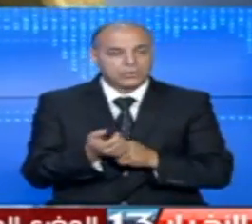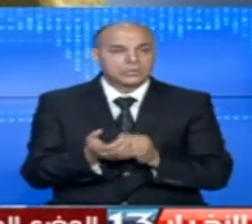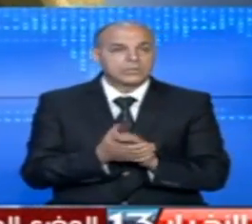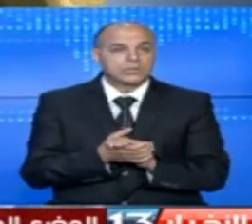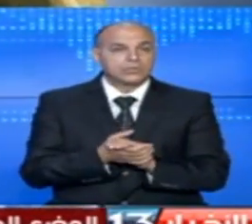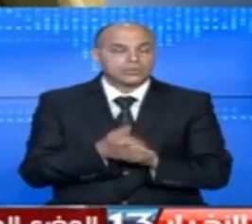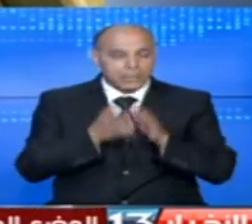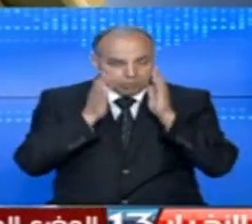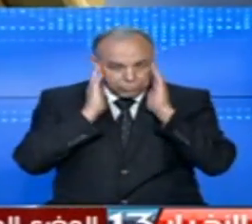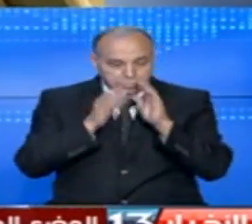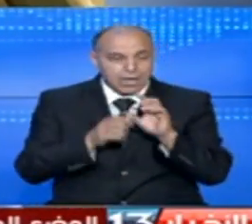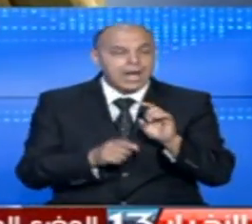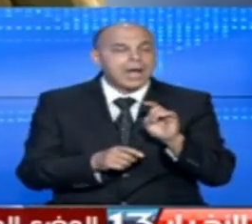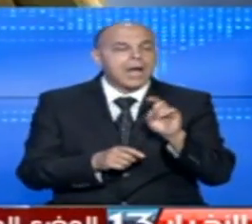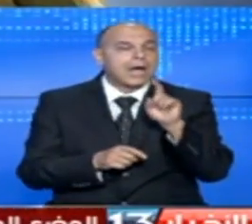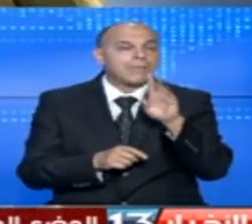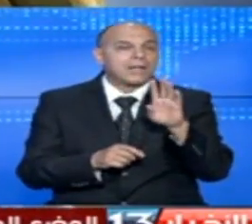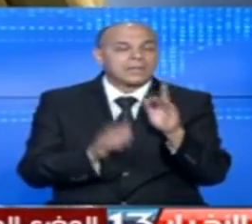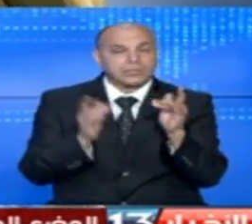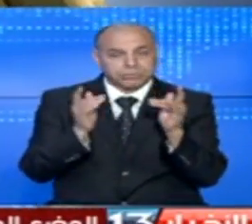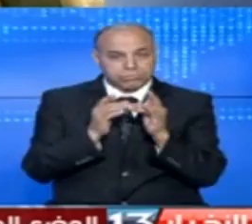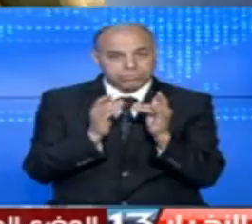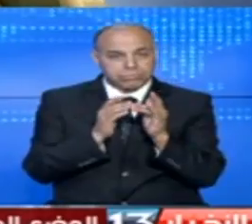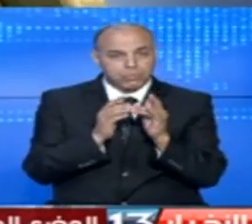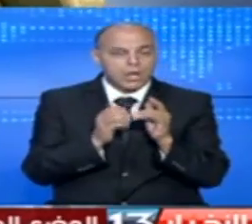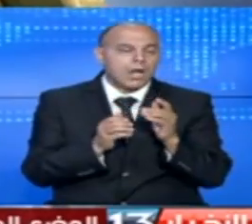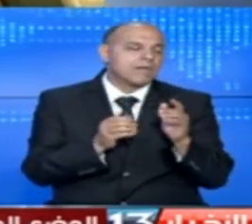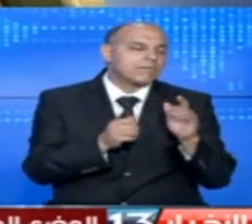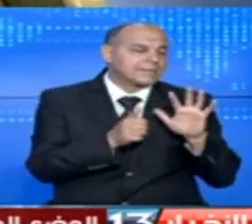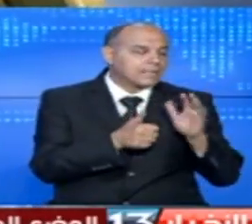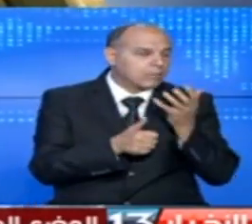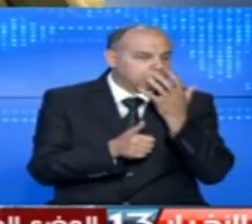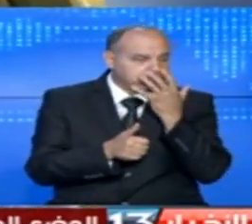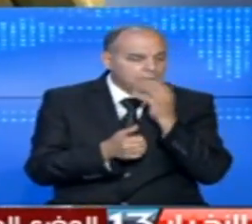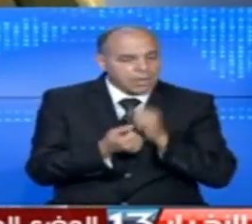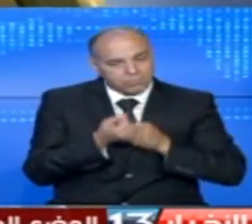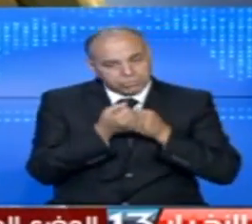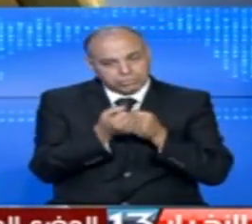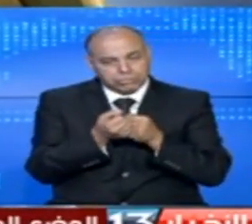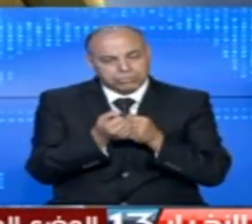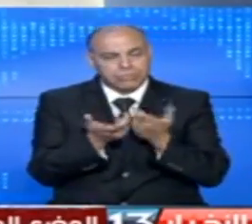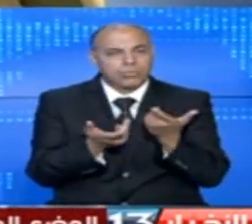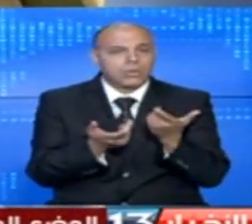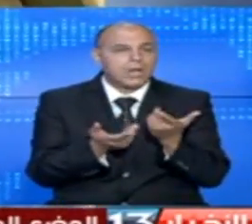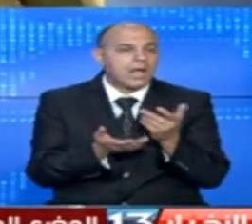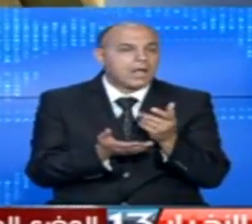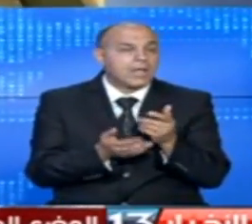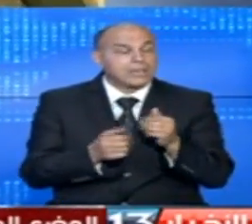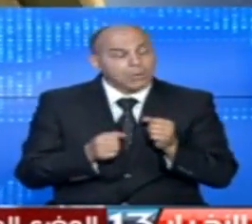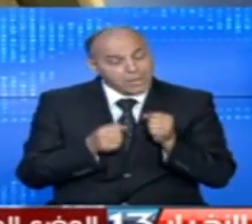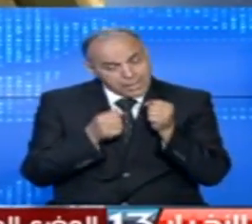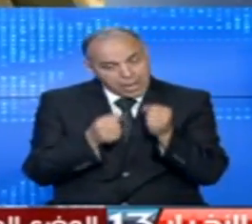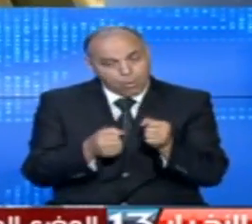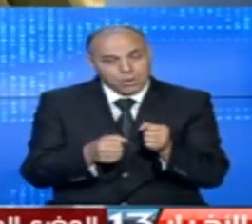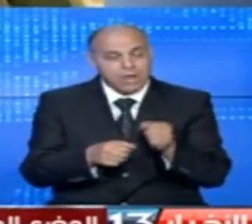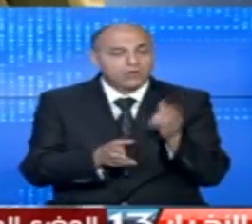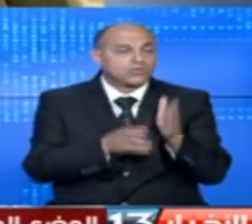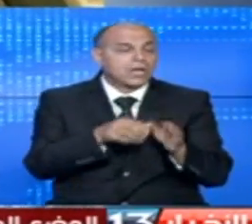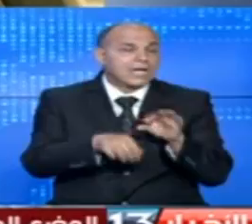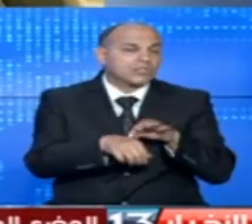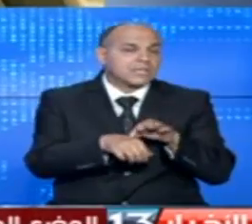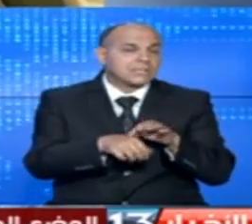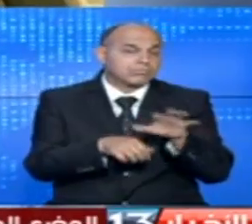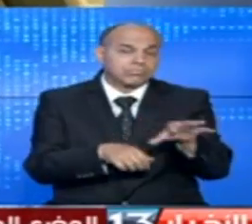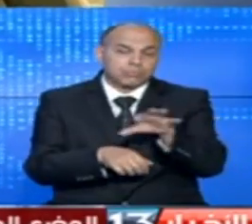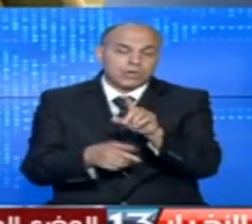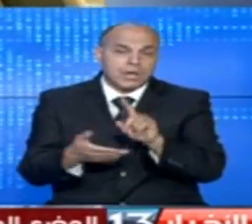مش يوقع تركيز 14 سرير إنعاش و6 سرير أكسجين لمعاضدة جهود الصحة العمومية. مازلنا نحولوا في المرضى